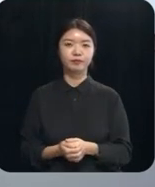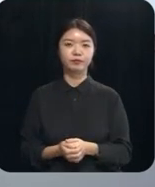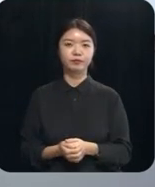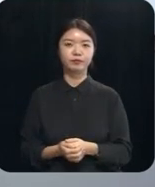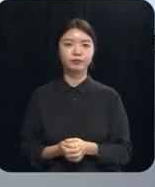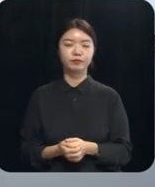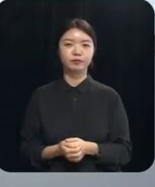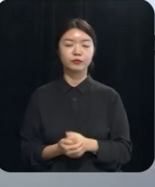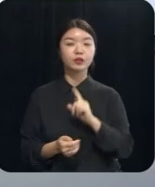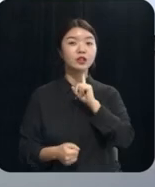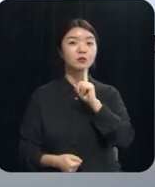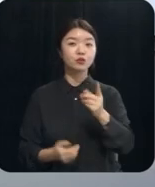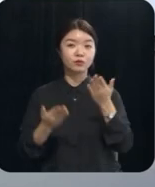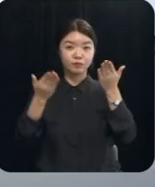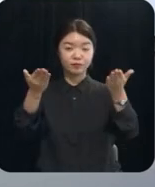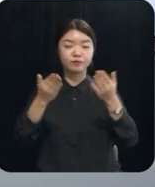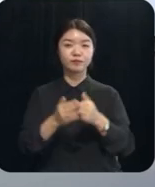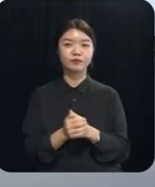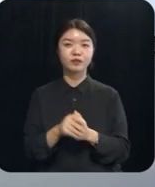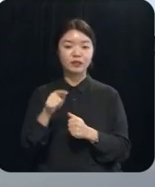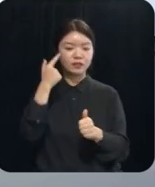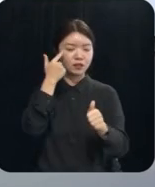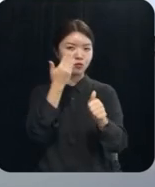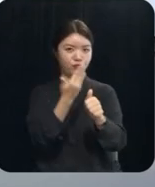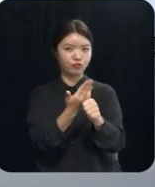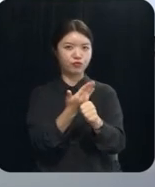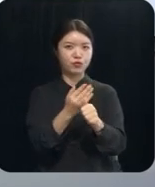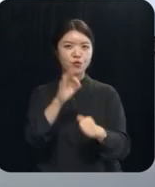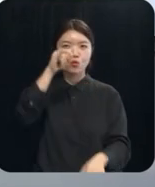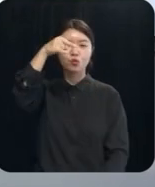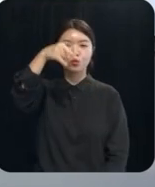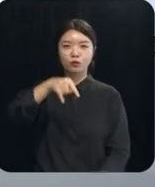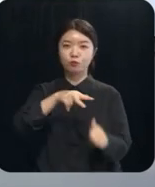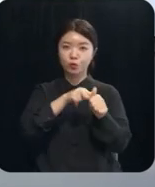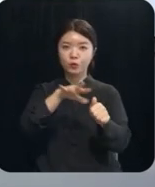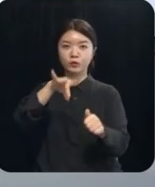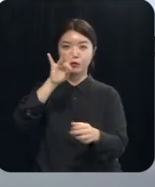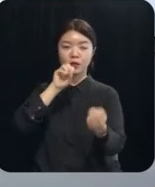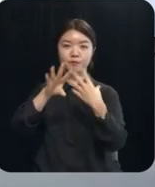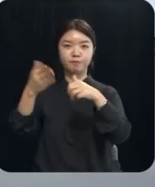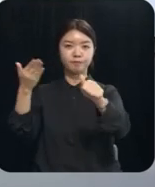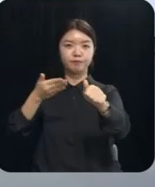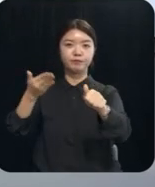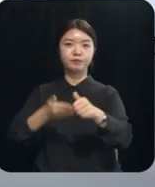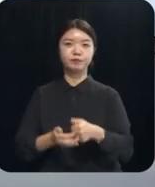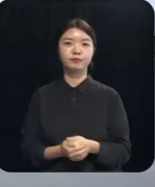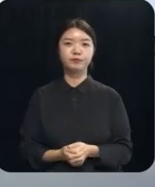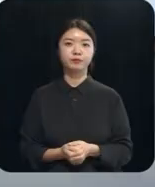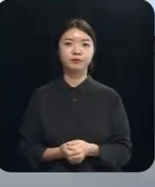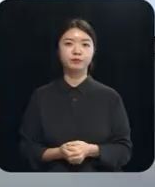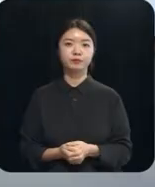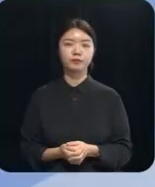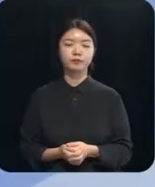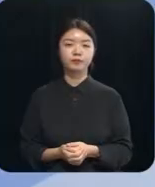드리겠습니다. 1분씩 드리겠고요. 이 질문에는 위성곤 후보 먼저 말씀을 해주시면 되겠습니다.